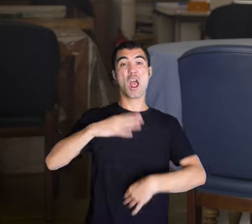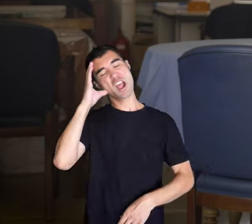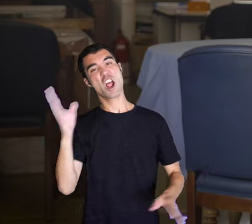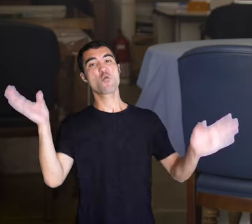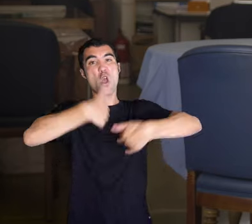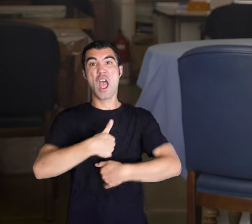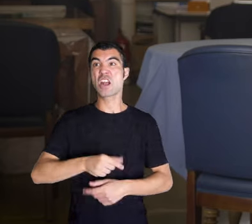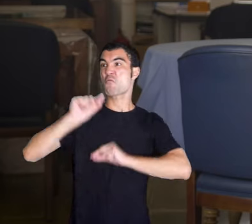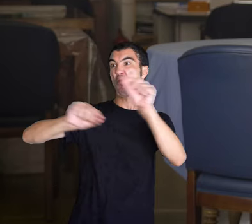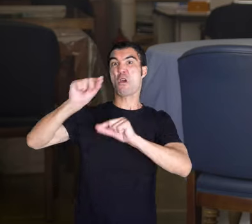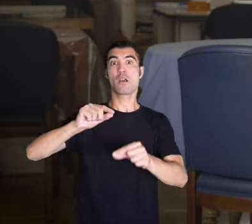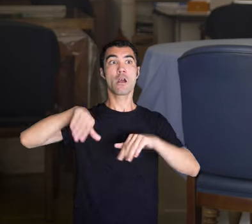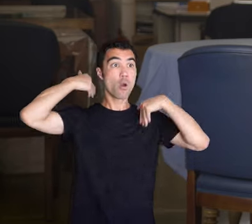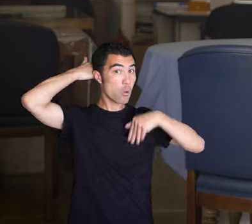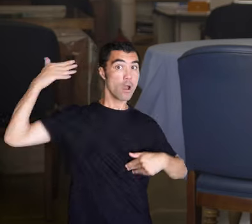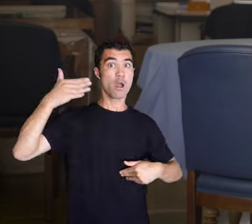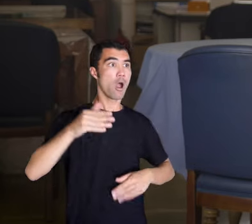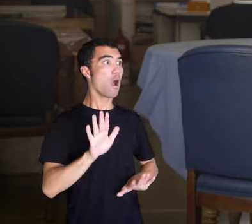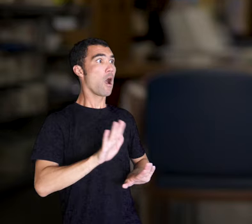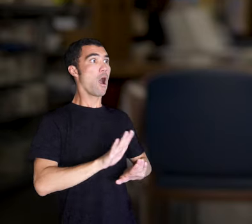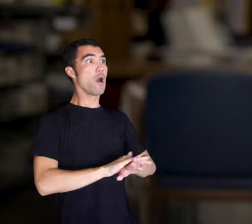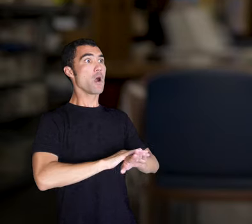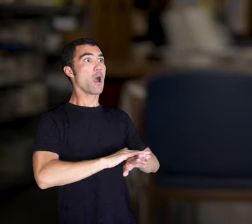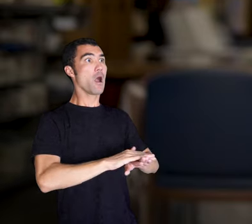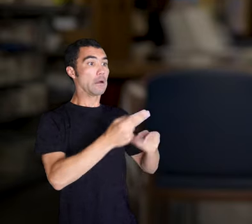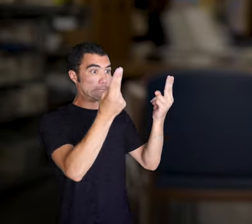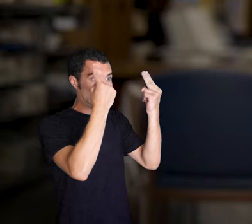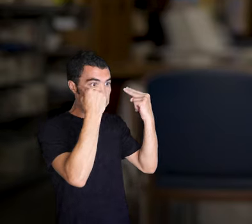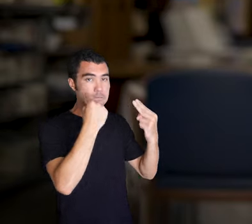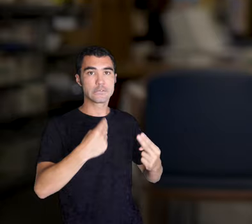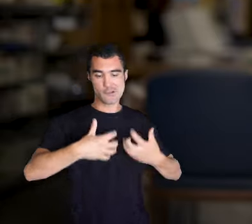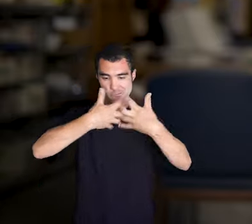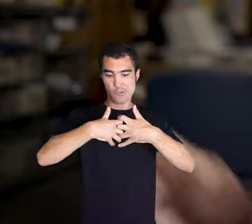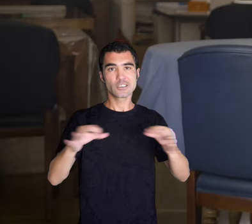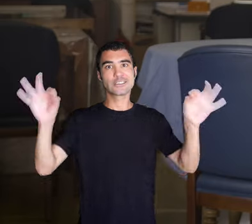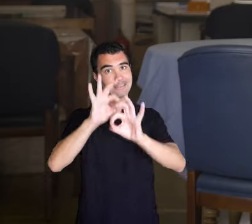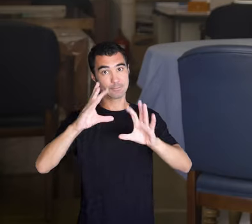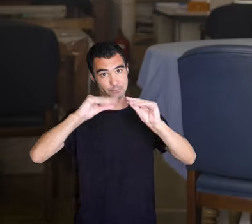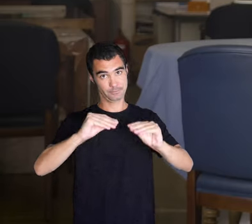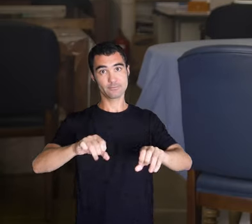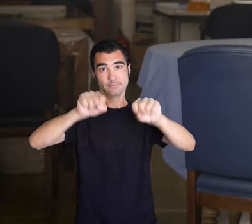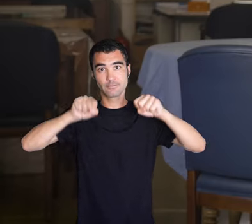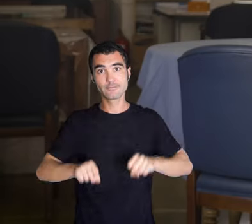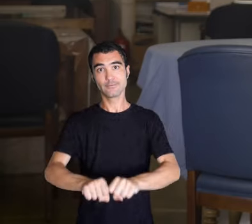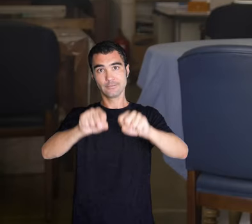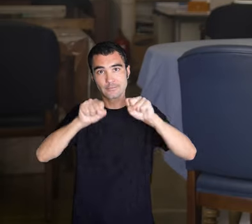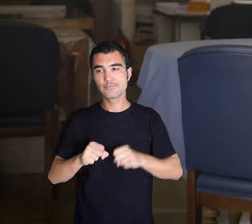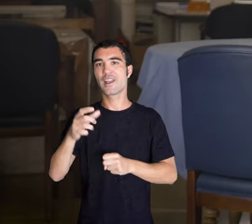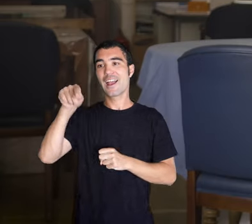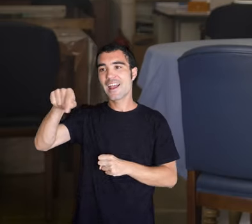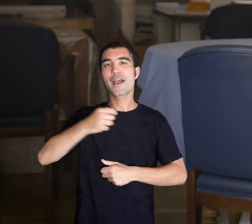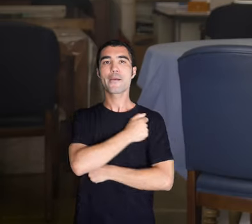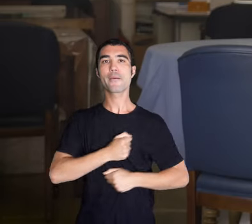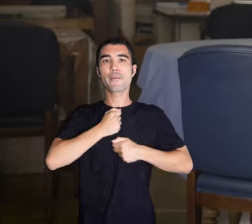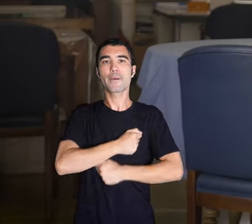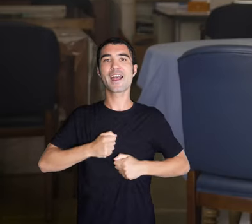árbol, perdone, perdone, perdone. Y prendín, prendín, prendín. Sense motor, claro, a rom. Y había un munt de casetes de